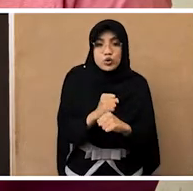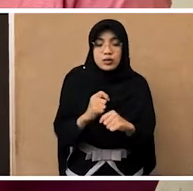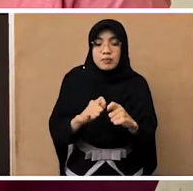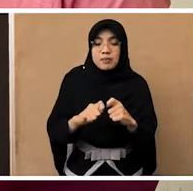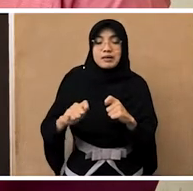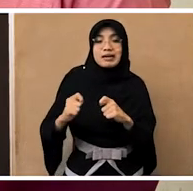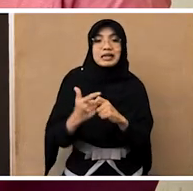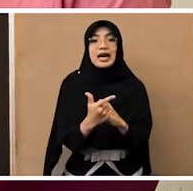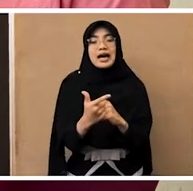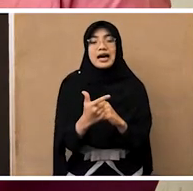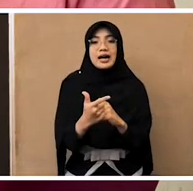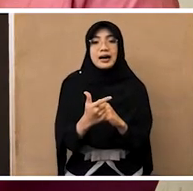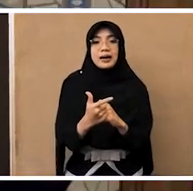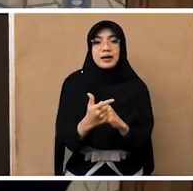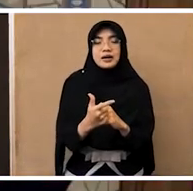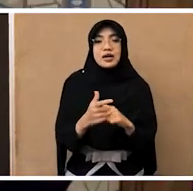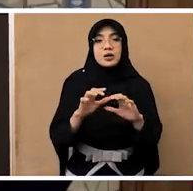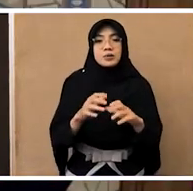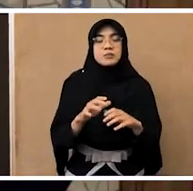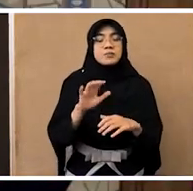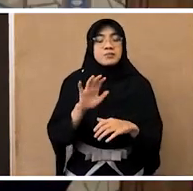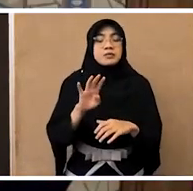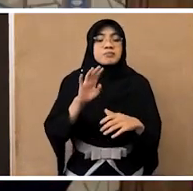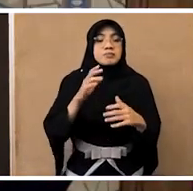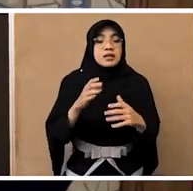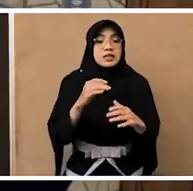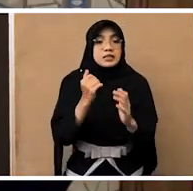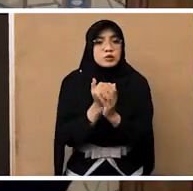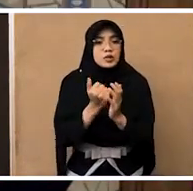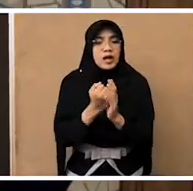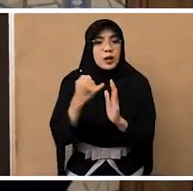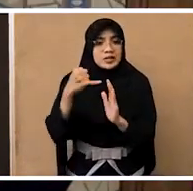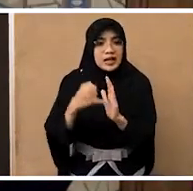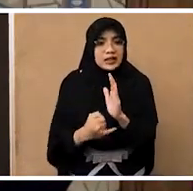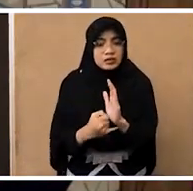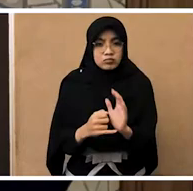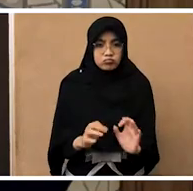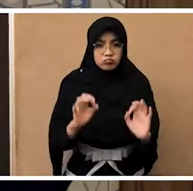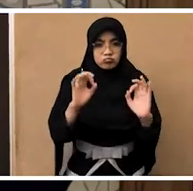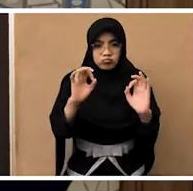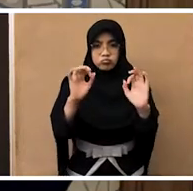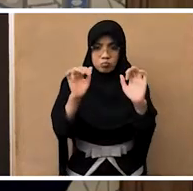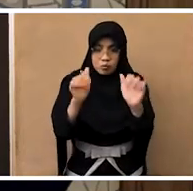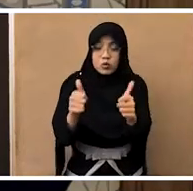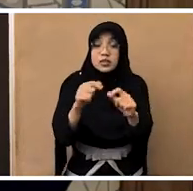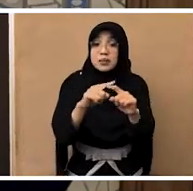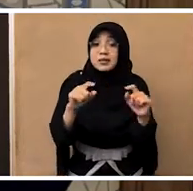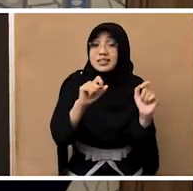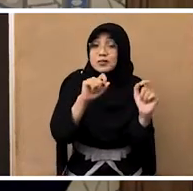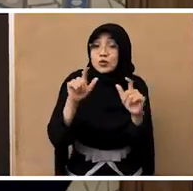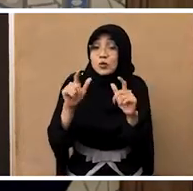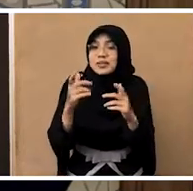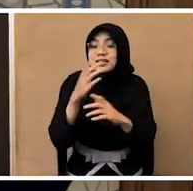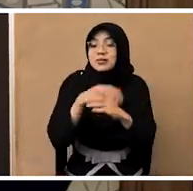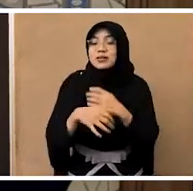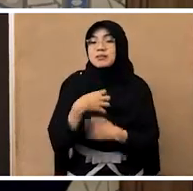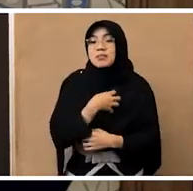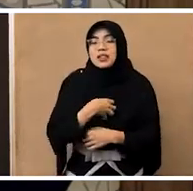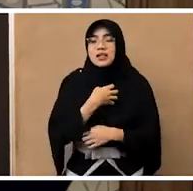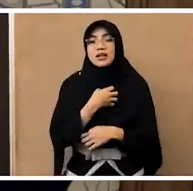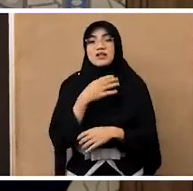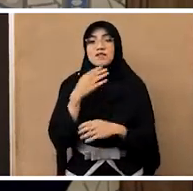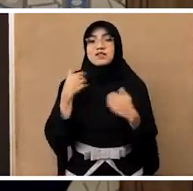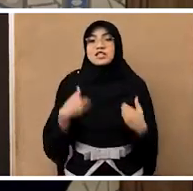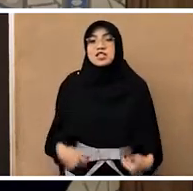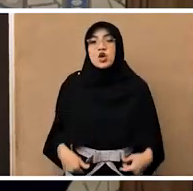denda paling banyak kategori 4 secara substansi bagus tapi yang disebut hanya disabilitas mental disabilitas